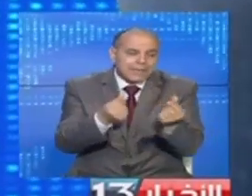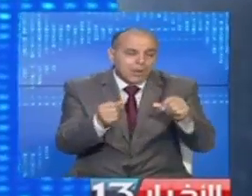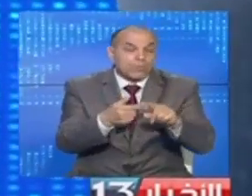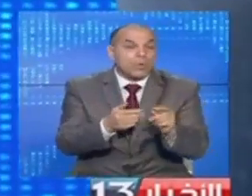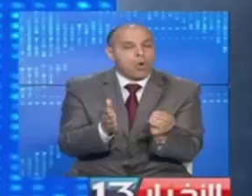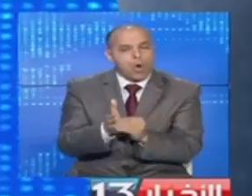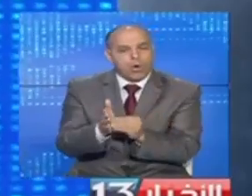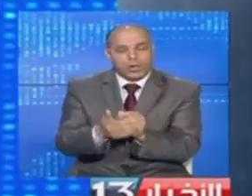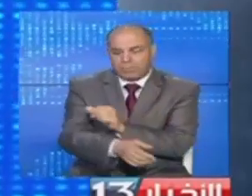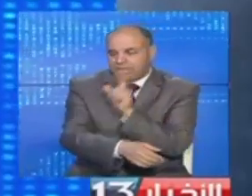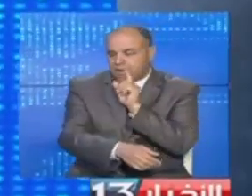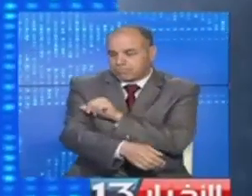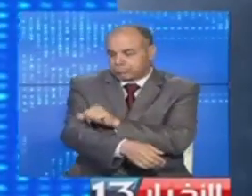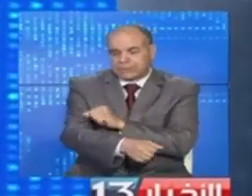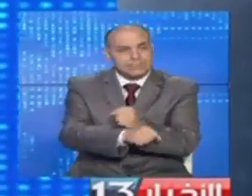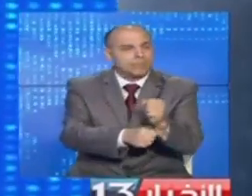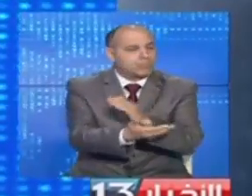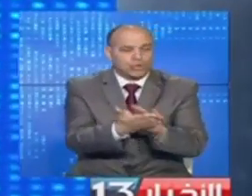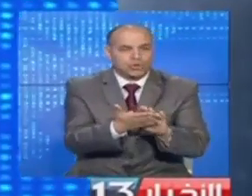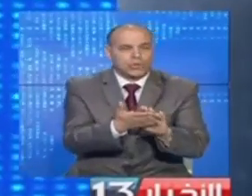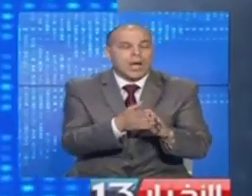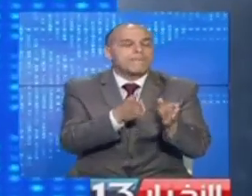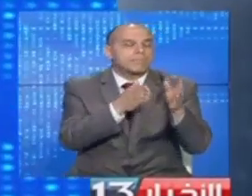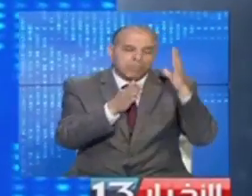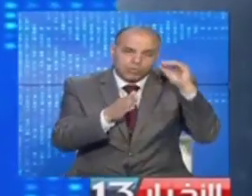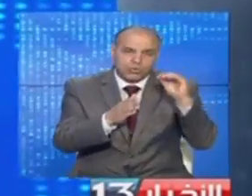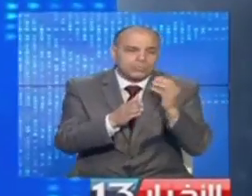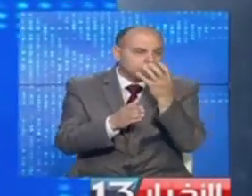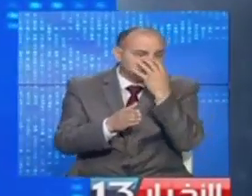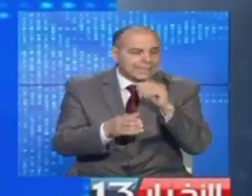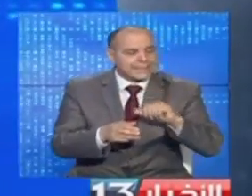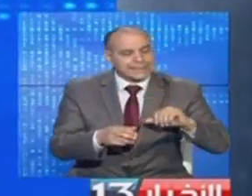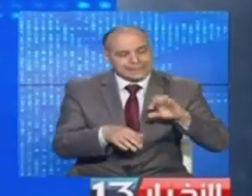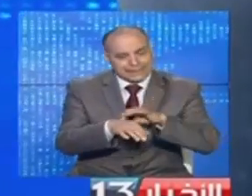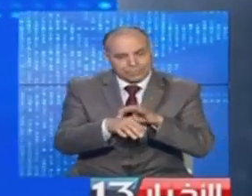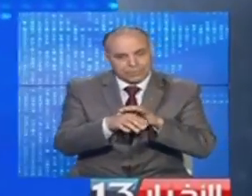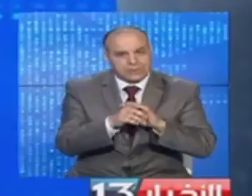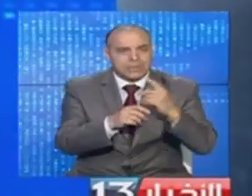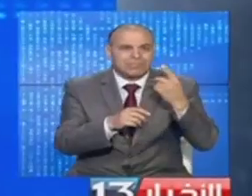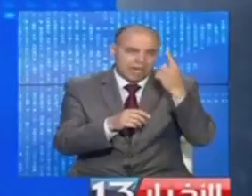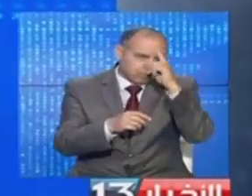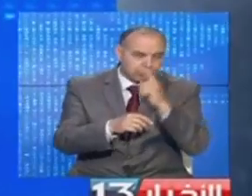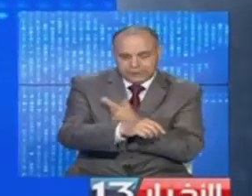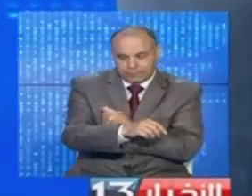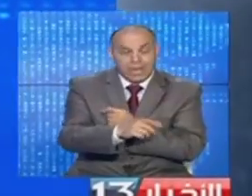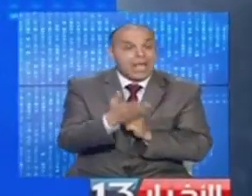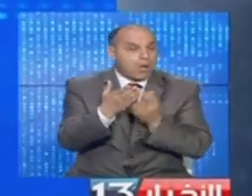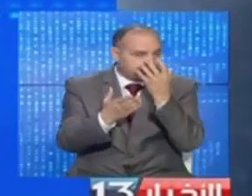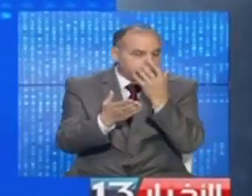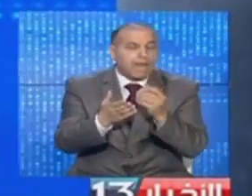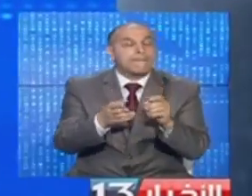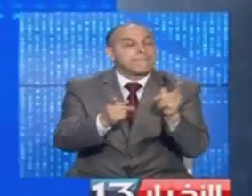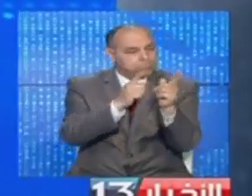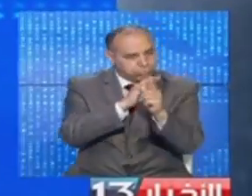وكذلك ممرضين متطوعين متخصصين في الإنعاش الطبي والتخدير والإنعاش، كانت